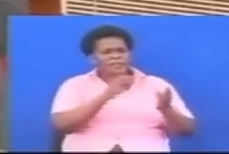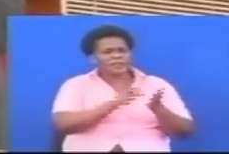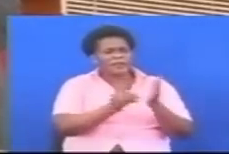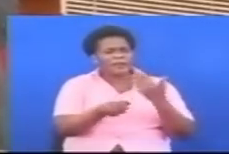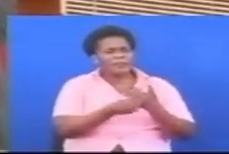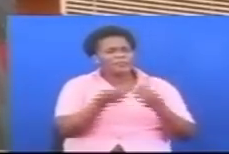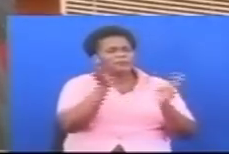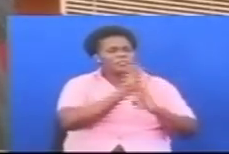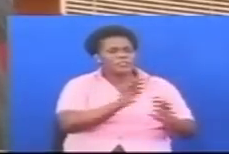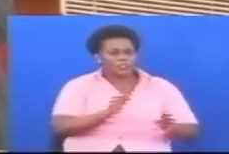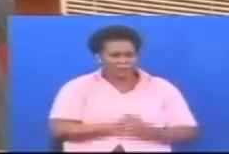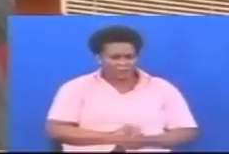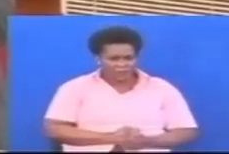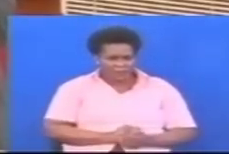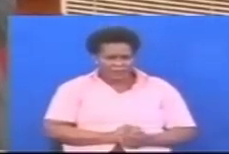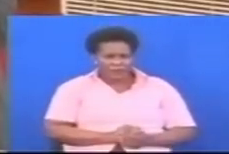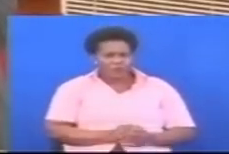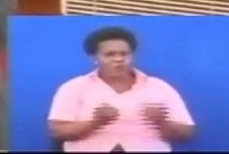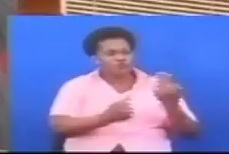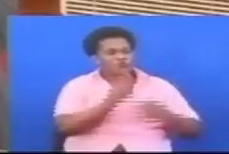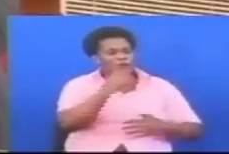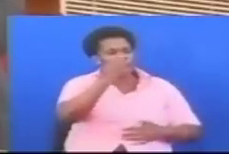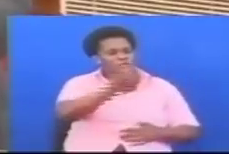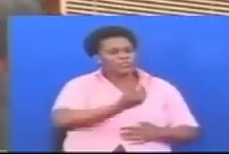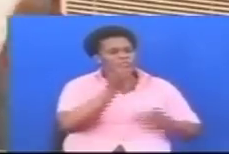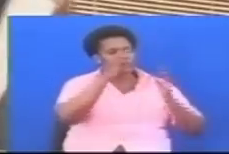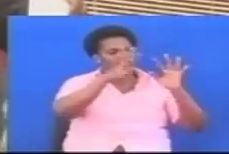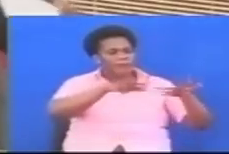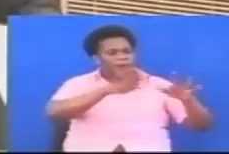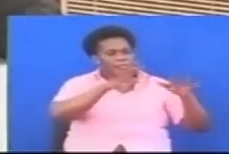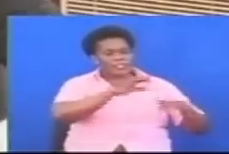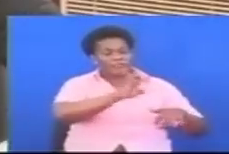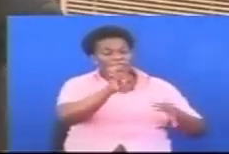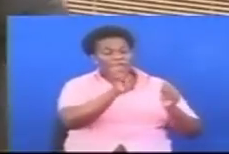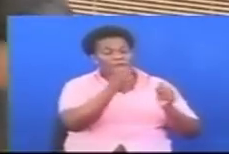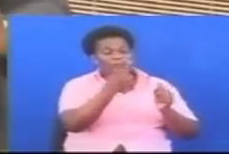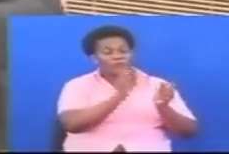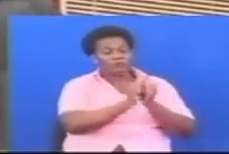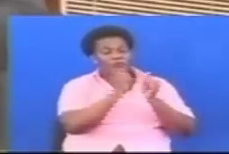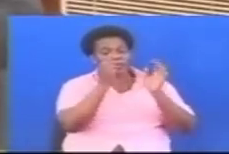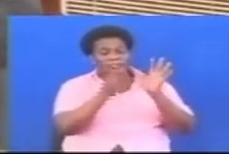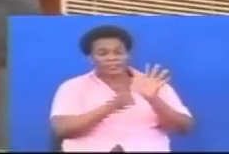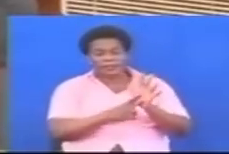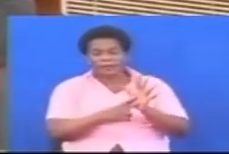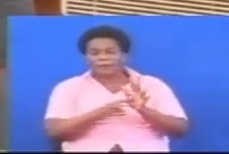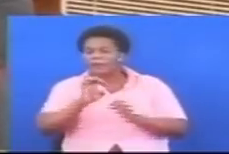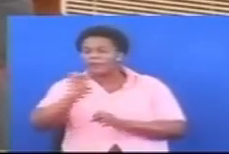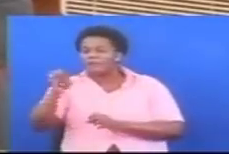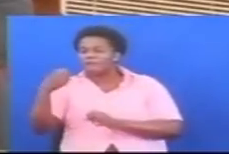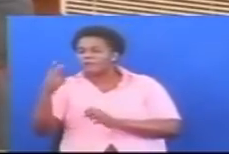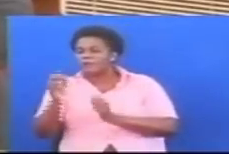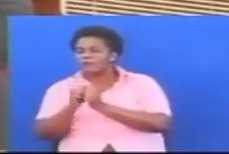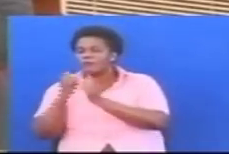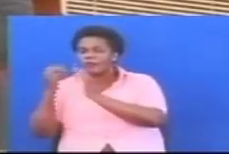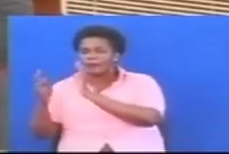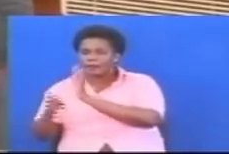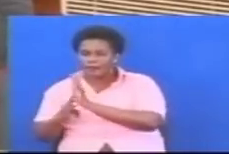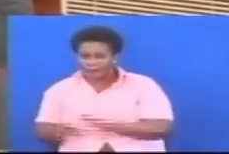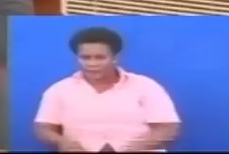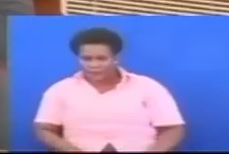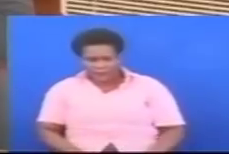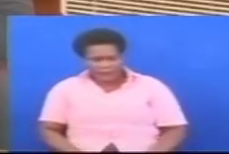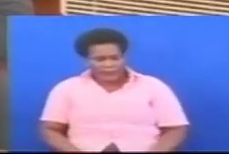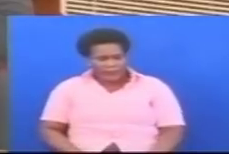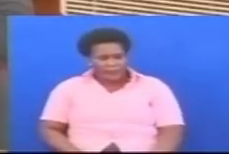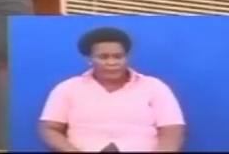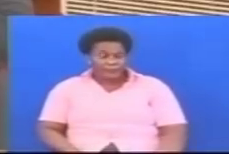Machi 2017 hadi Machi 2018 ikionyesha ongezeko la maji dhidi ya mahitaji kwa maeneo ya mijini.